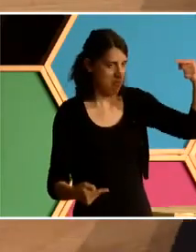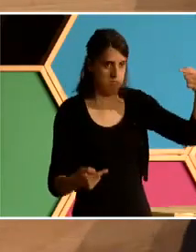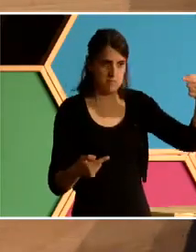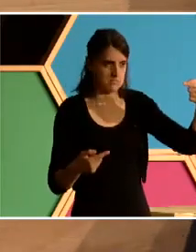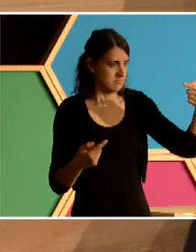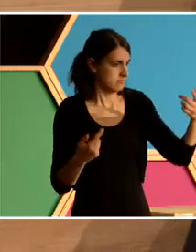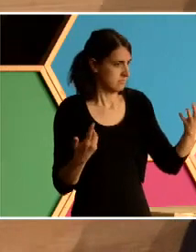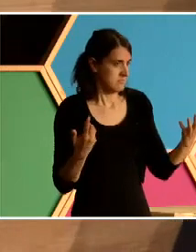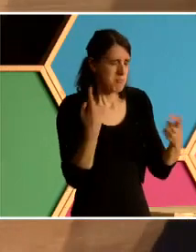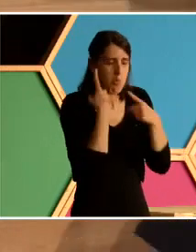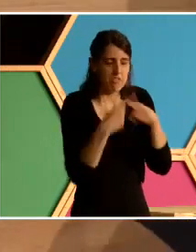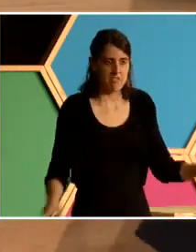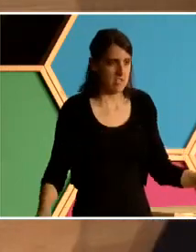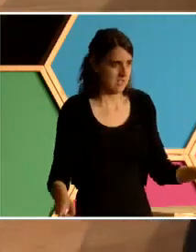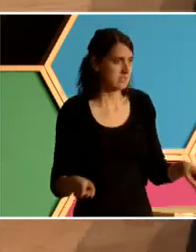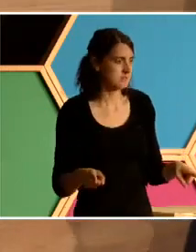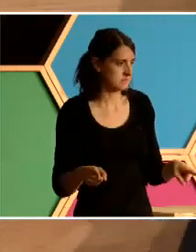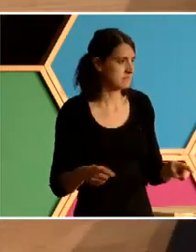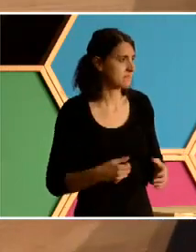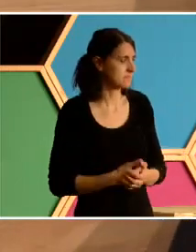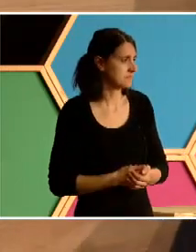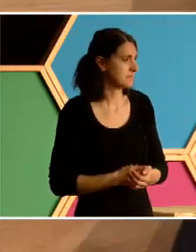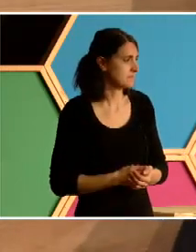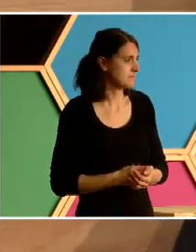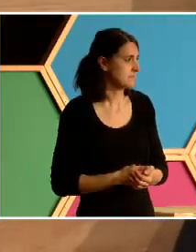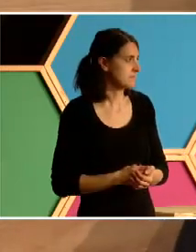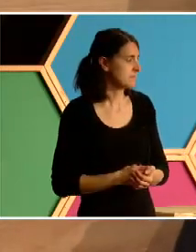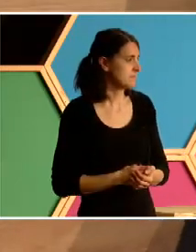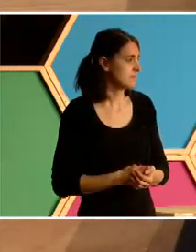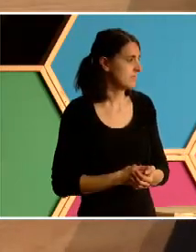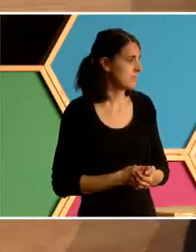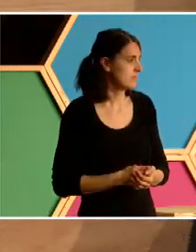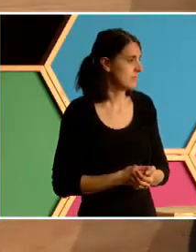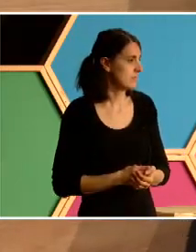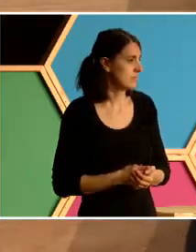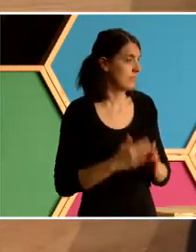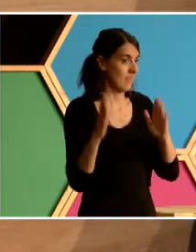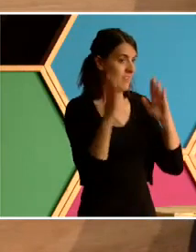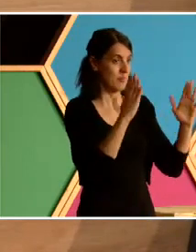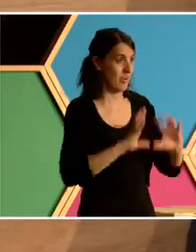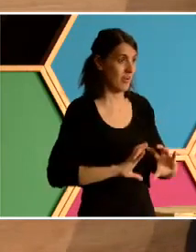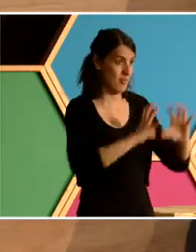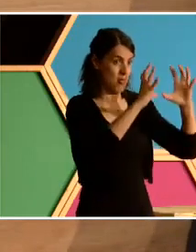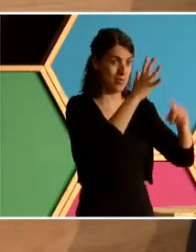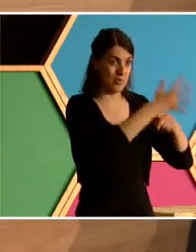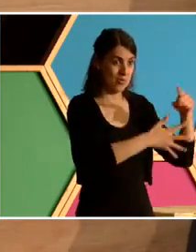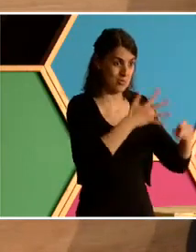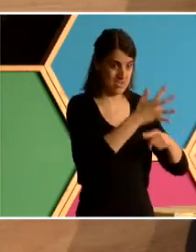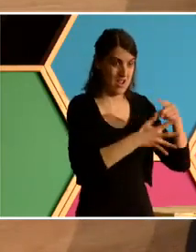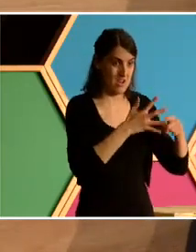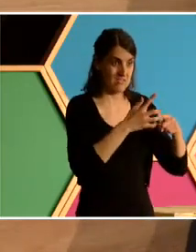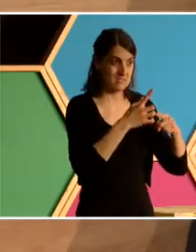insostenibles, enormes, grans. Jo recordo que abans de començar la revolució industrial es deia que el diferencial més